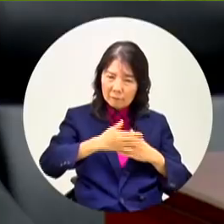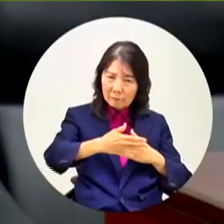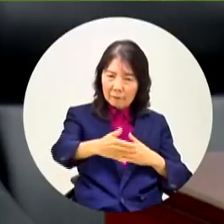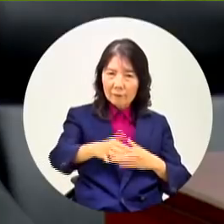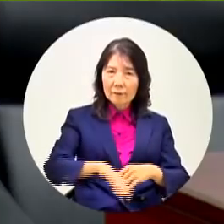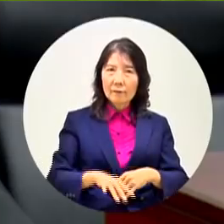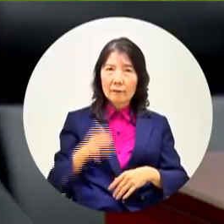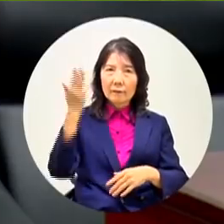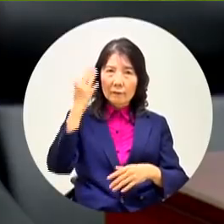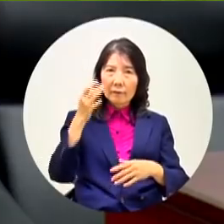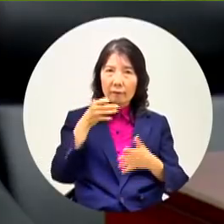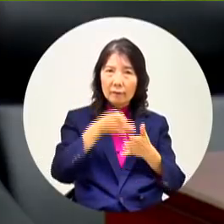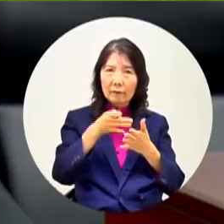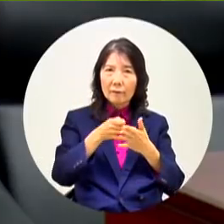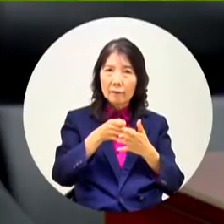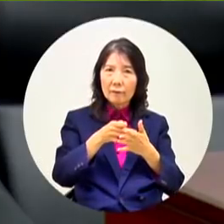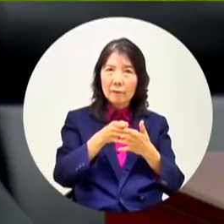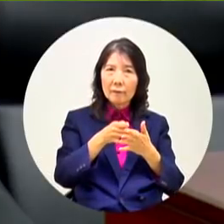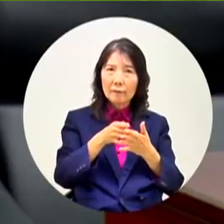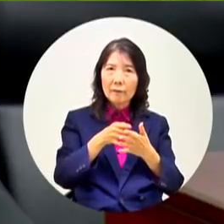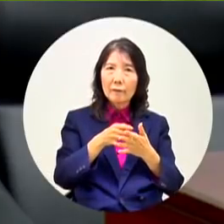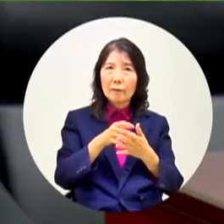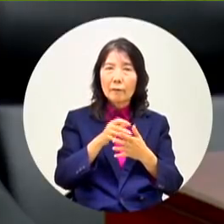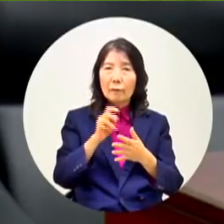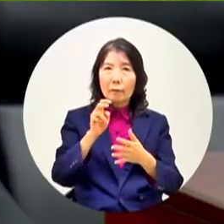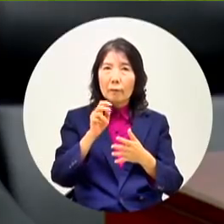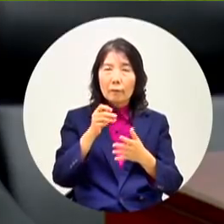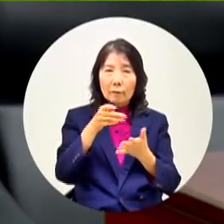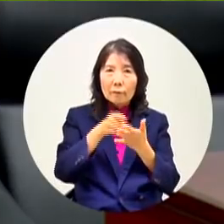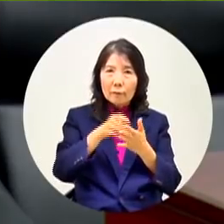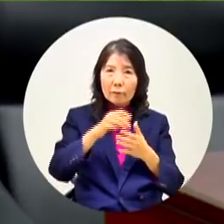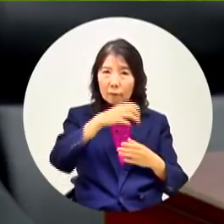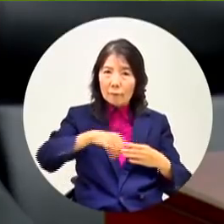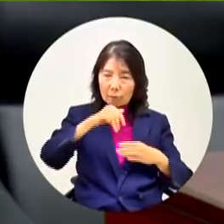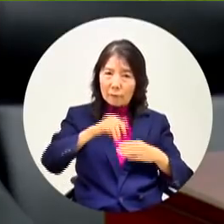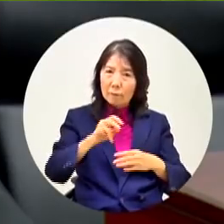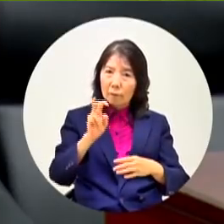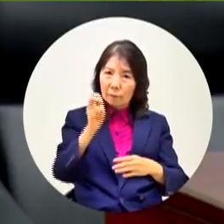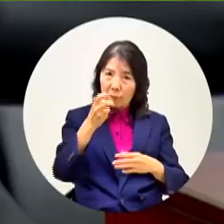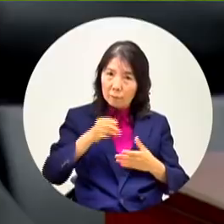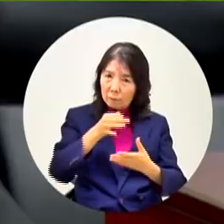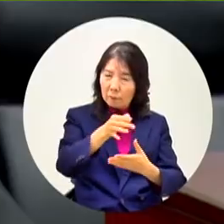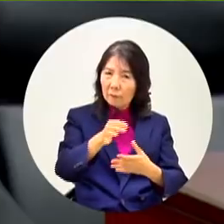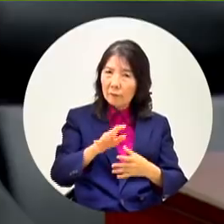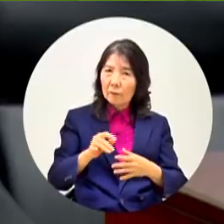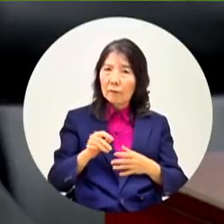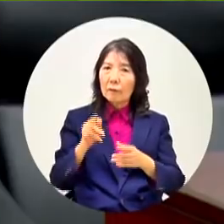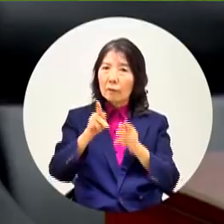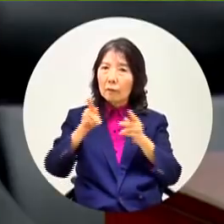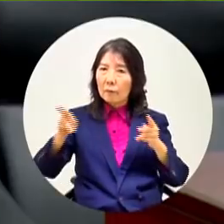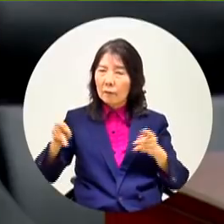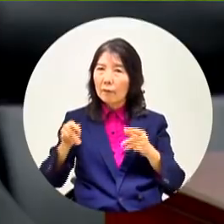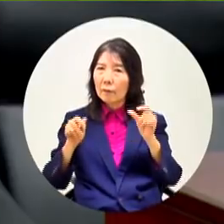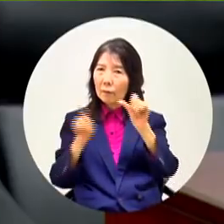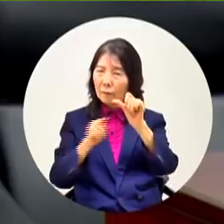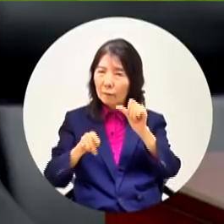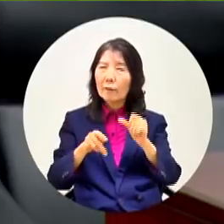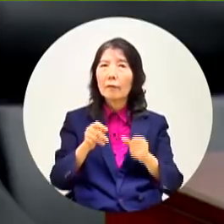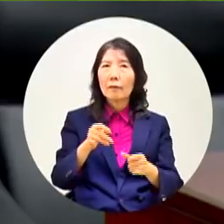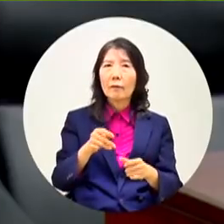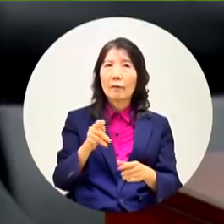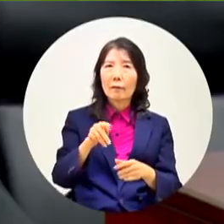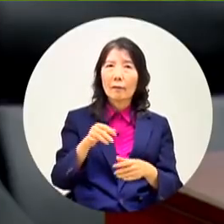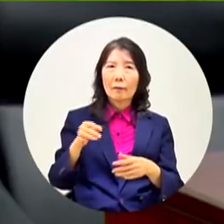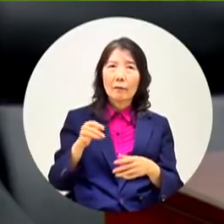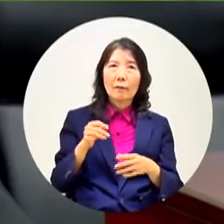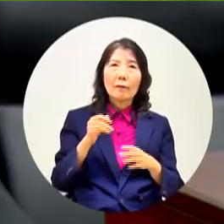去登记20万，去甲五个人借20万来行过这个选举的路。啊，伫遮我相信，咱的天公